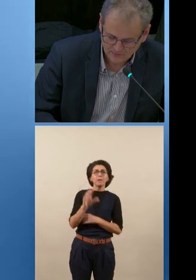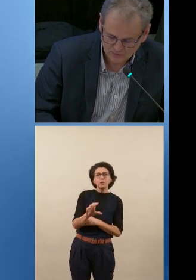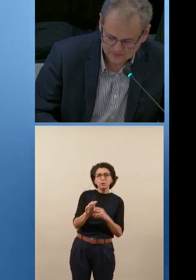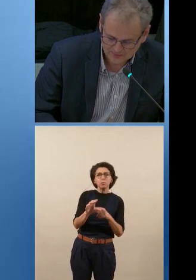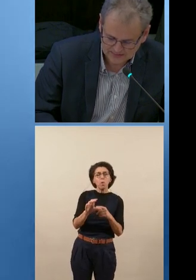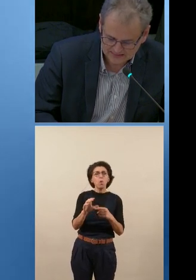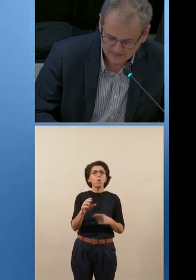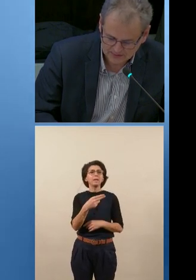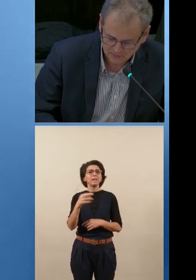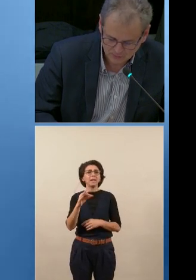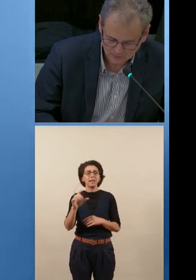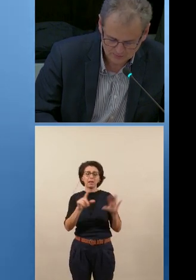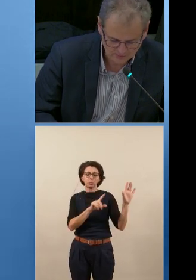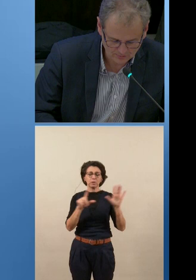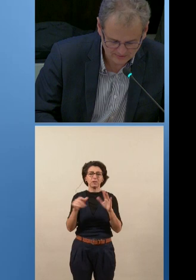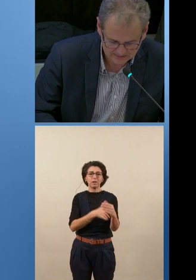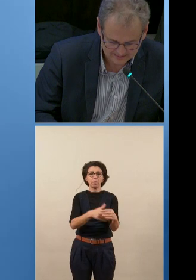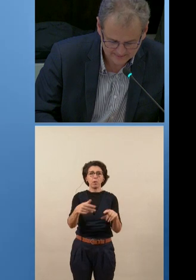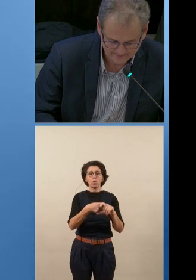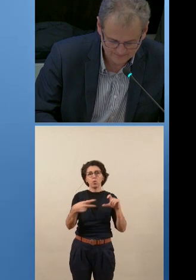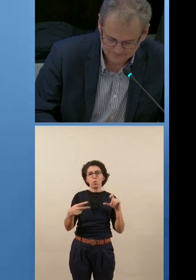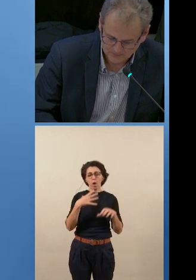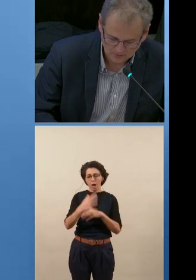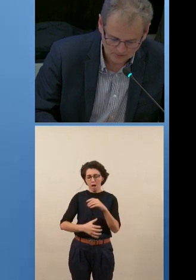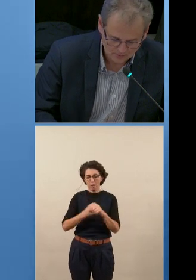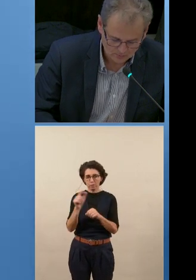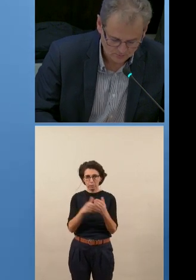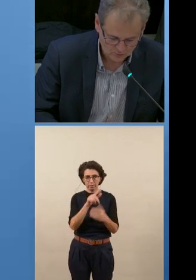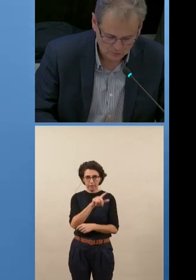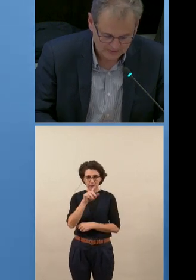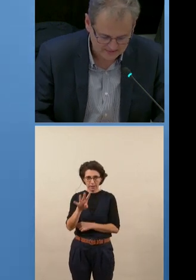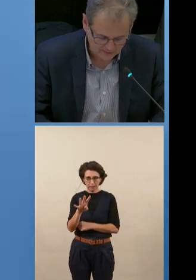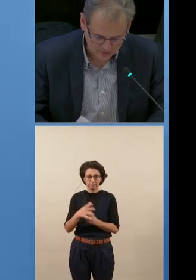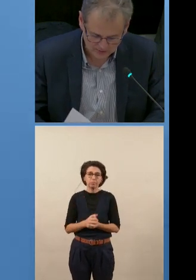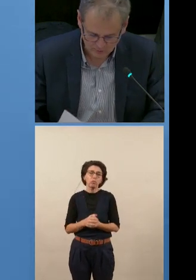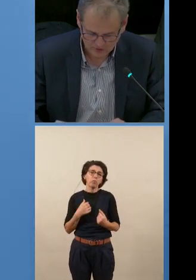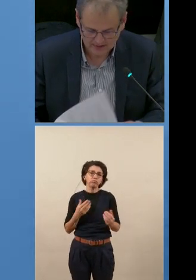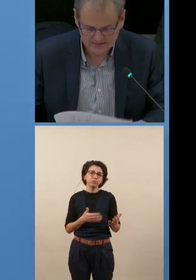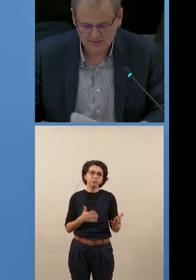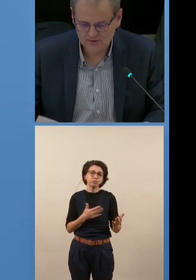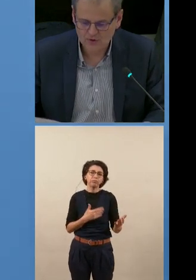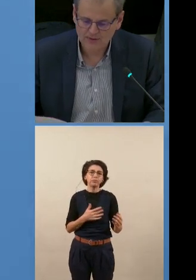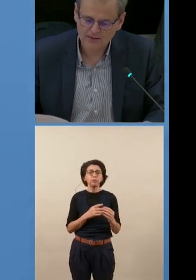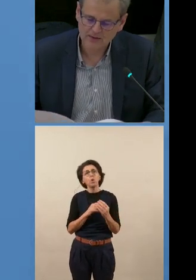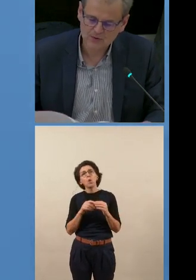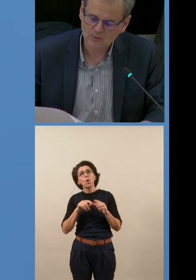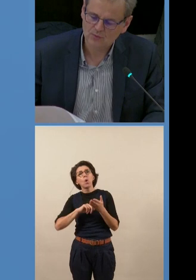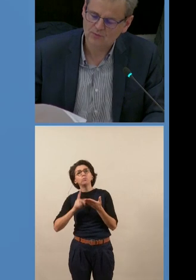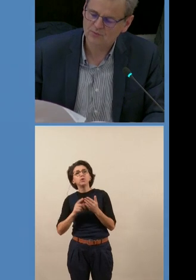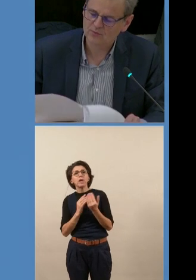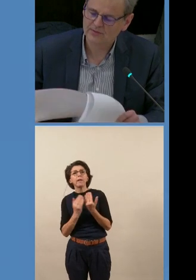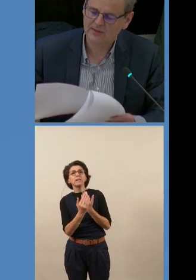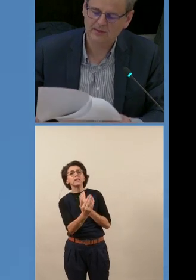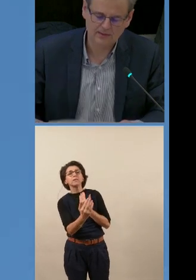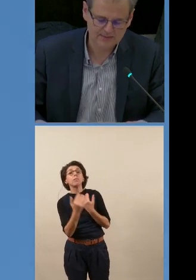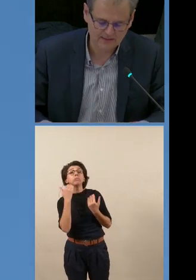nets de 77 millions d'euros en 2024 je passe très vite sur les budgets Anet si jamais il y a des questions